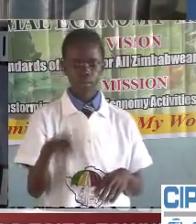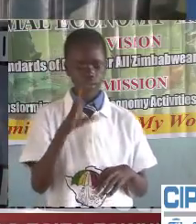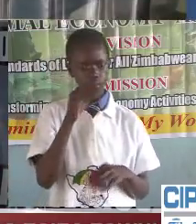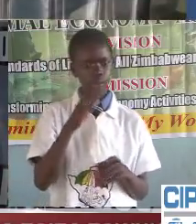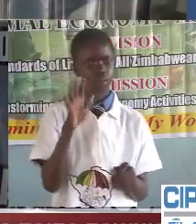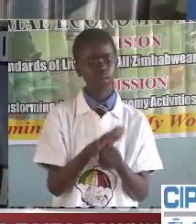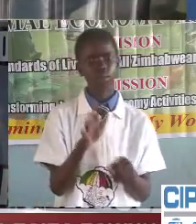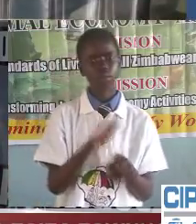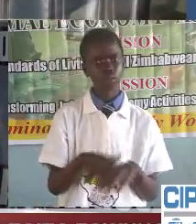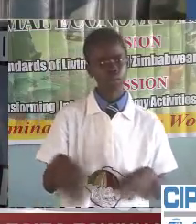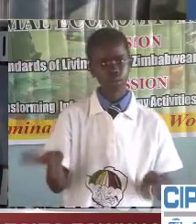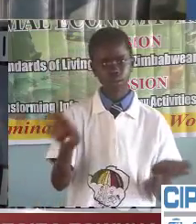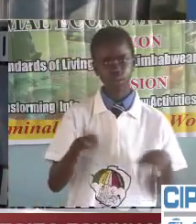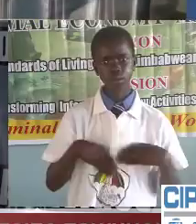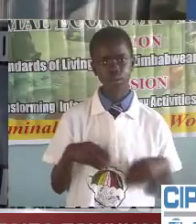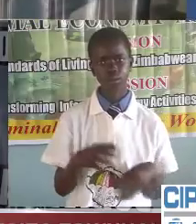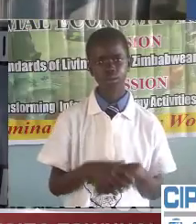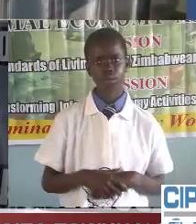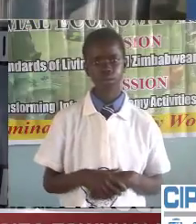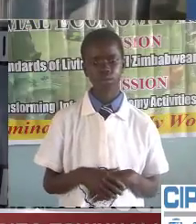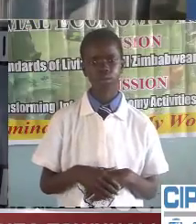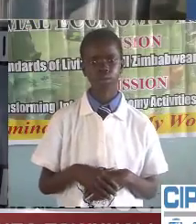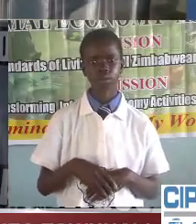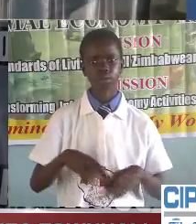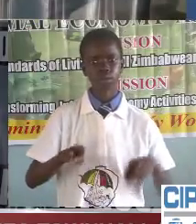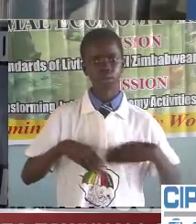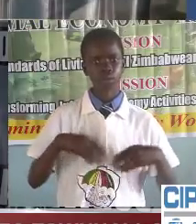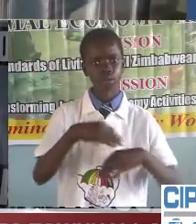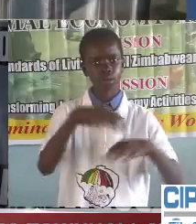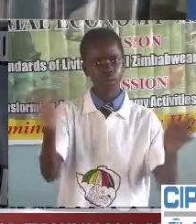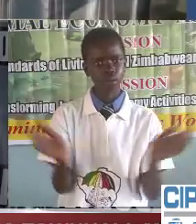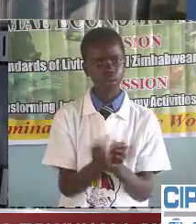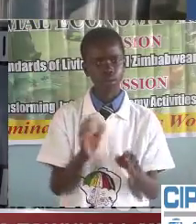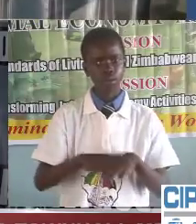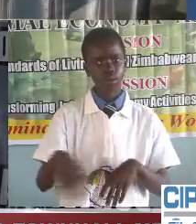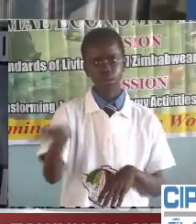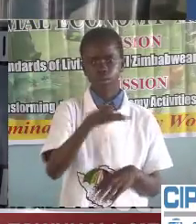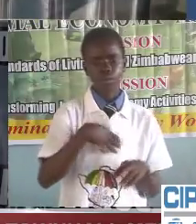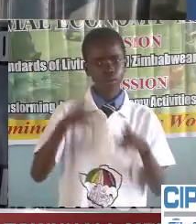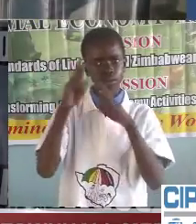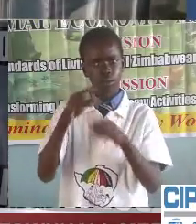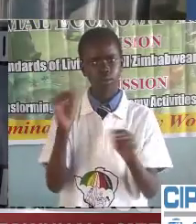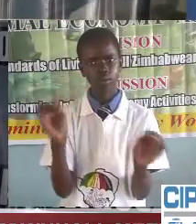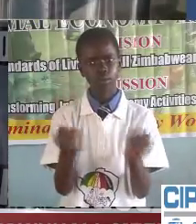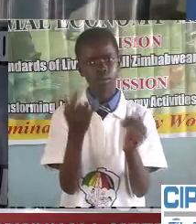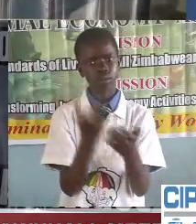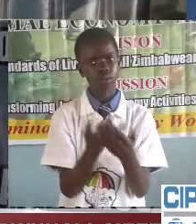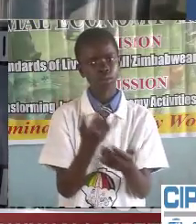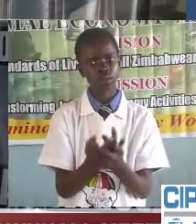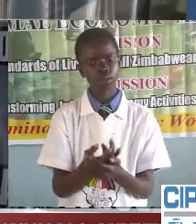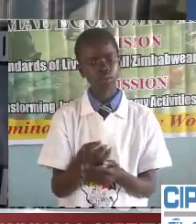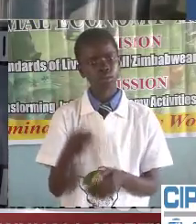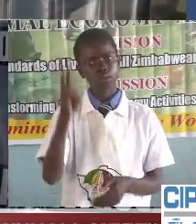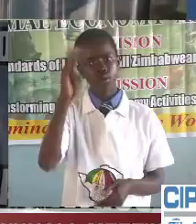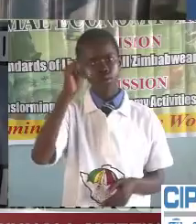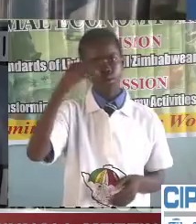very key pane musangano uripo wanhasi wema-informal trader takatarisa na-informal economy. Tinana